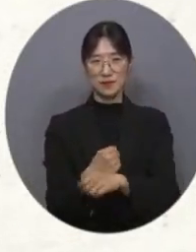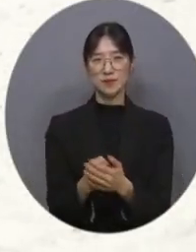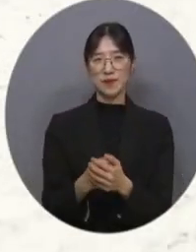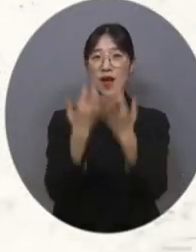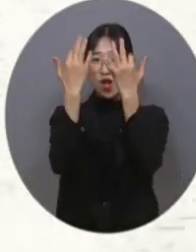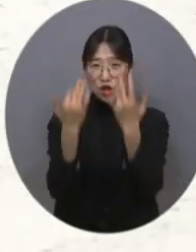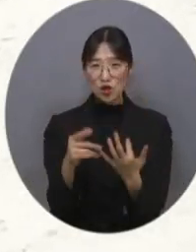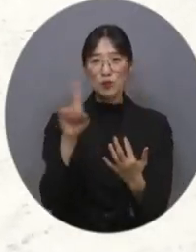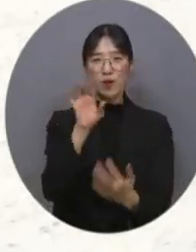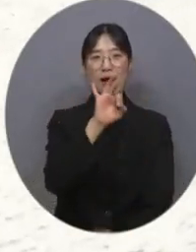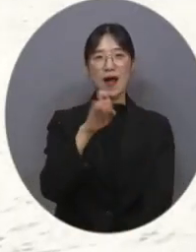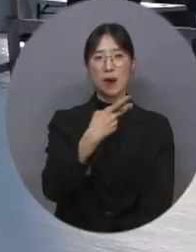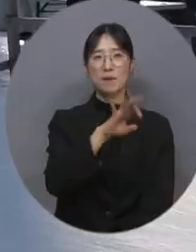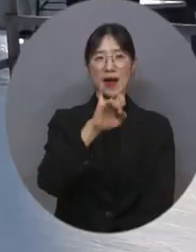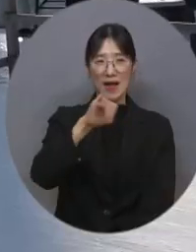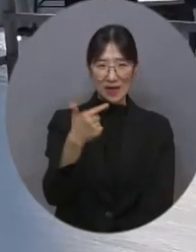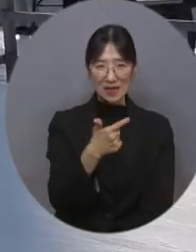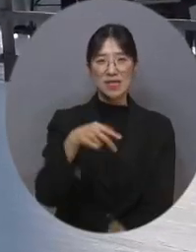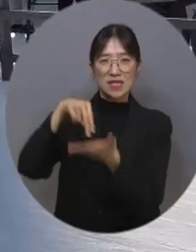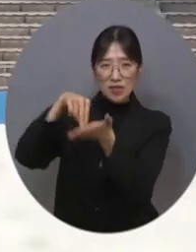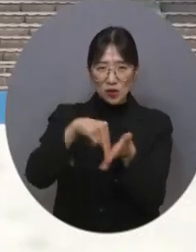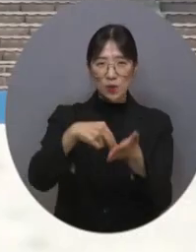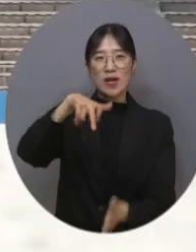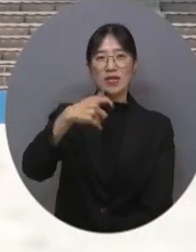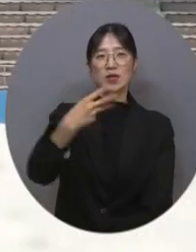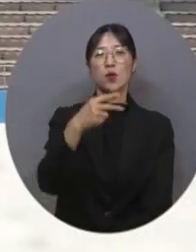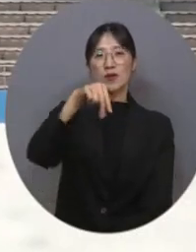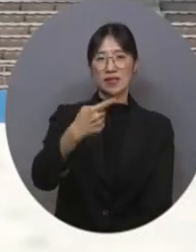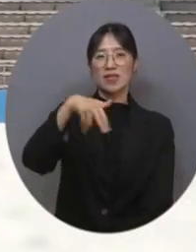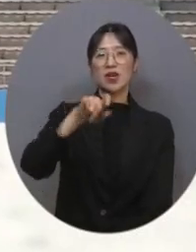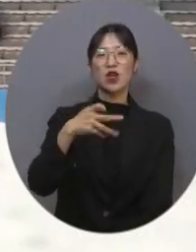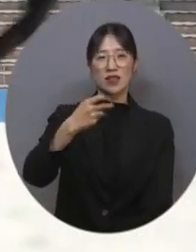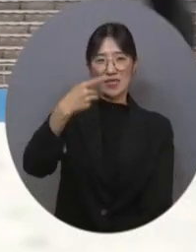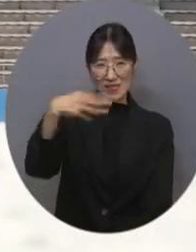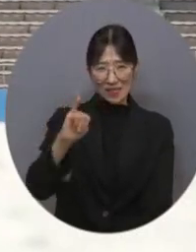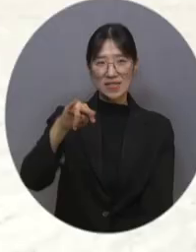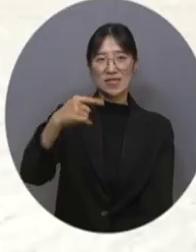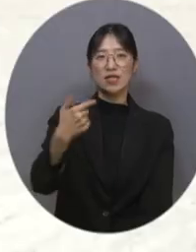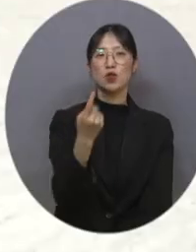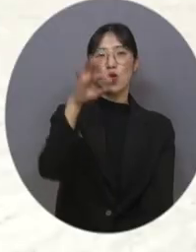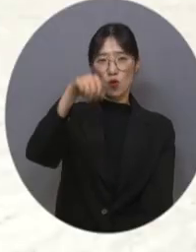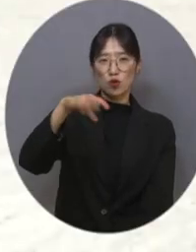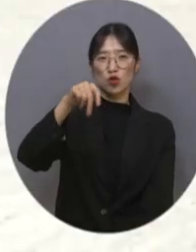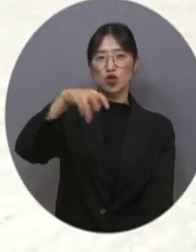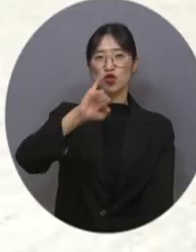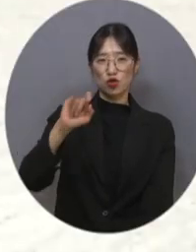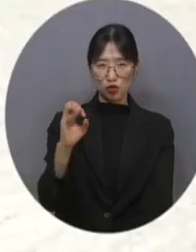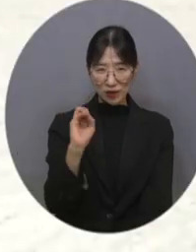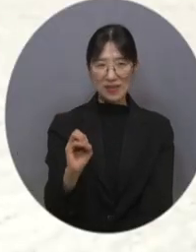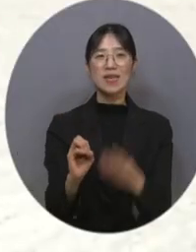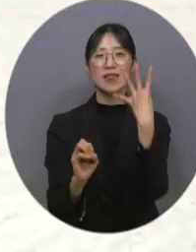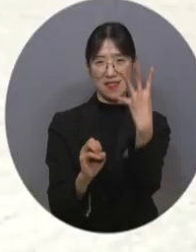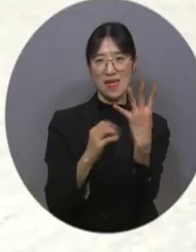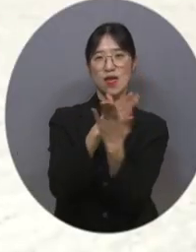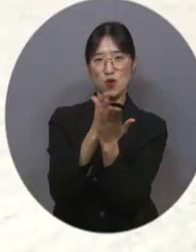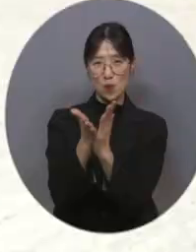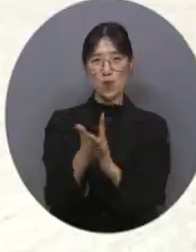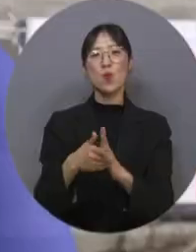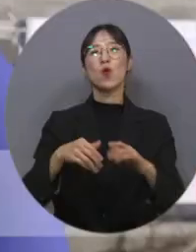설상대회는 알파인 스키, 스노우보드, 크로스컨트리, 스노우슈잉 총 4개 종목 선수 및 운영요원 총 190여 명이